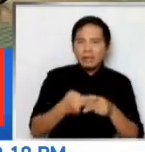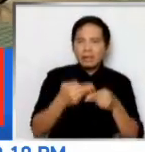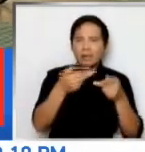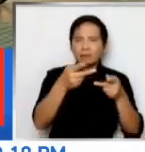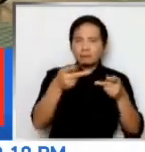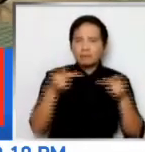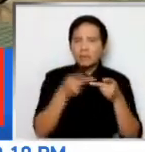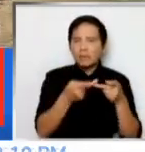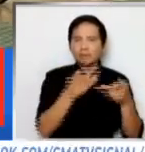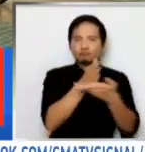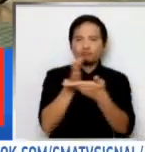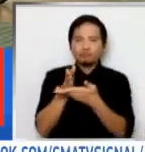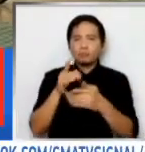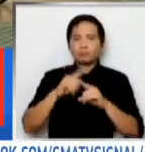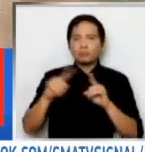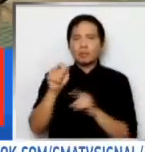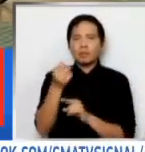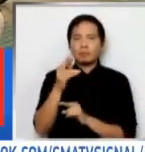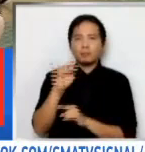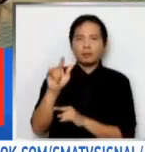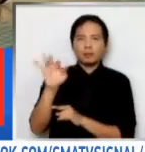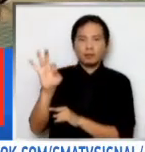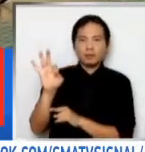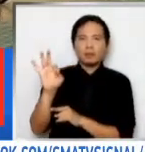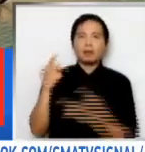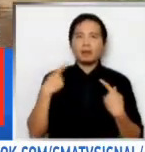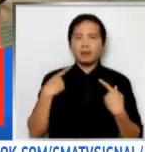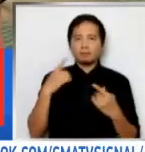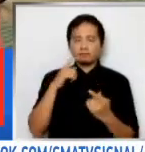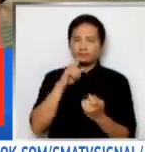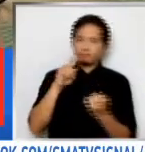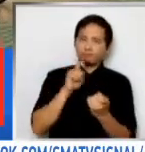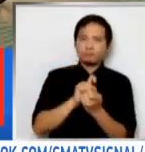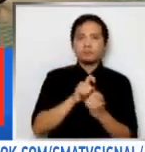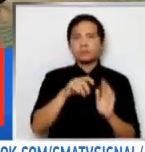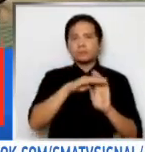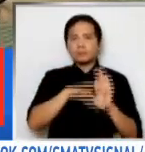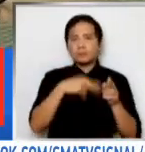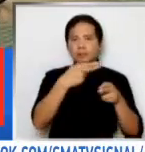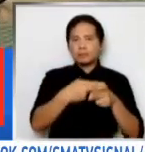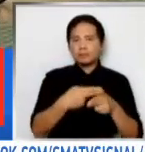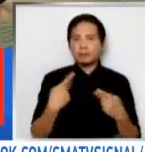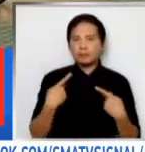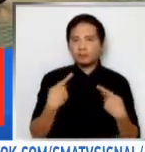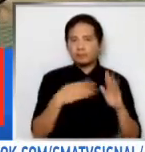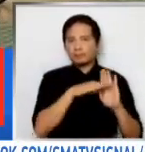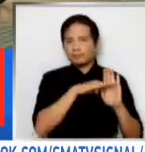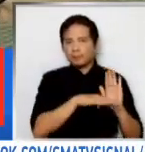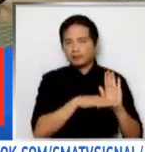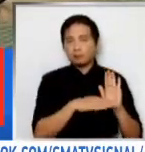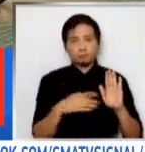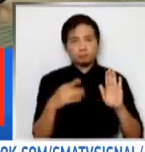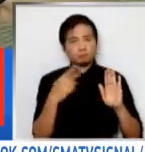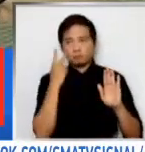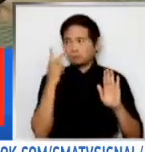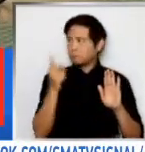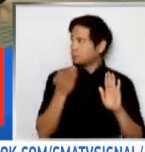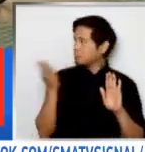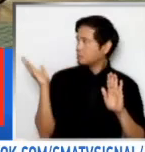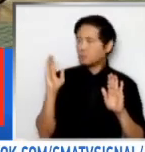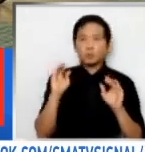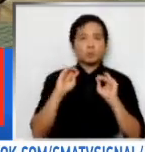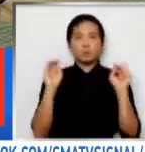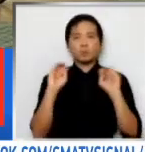ngayong Biyernes, ito yung sigurado na may listahan na. At ito ang sitwasyon ngayon dito, wala pang pila, pero nandito na yung mga volunteers